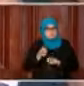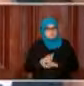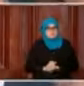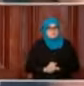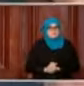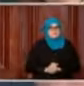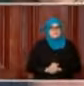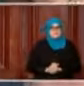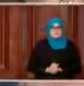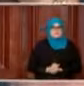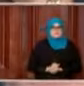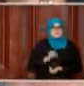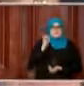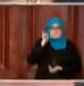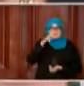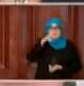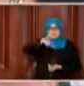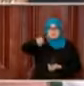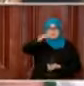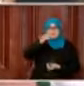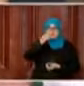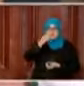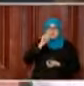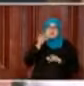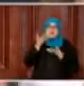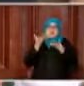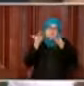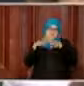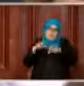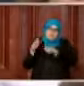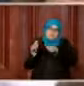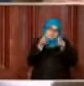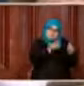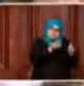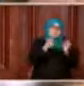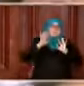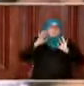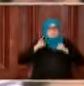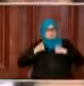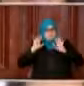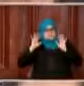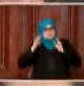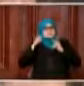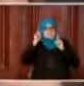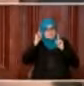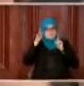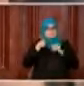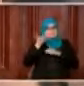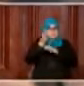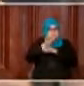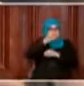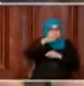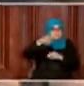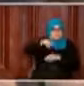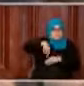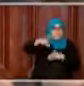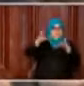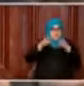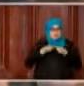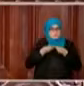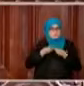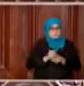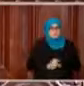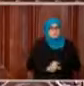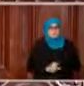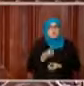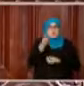إلا لمن أراد عدم تسلمها بل أعرض عن السمع أو